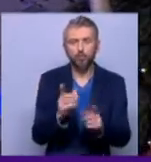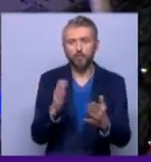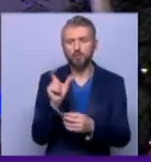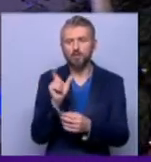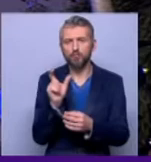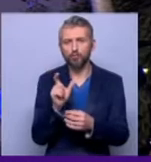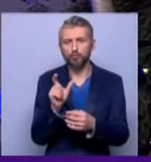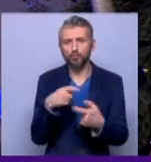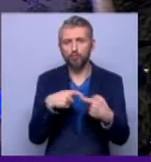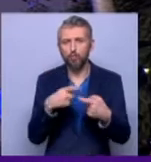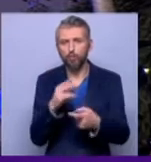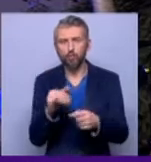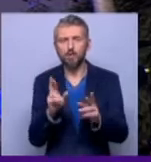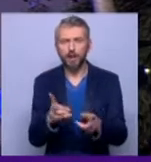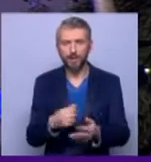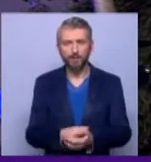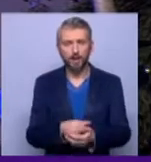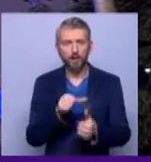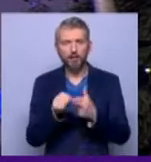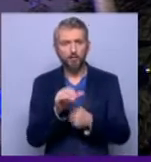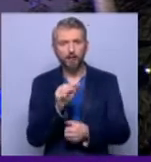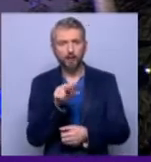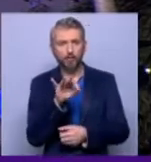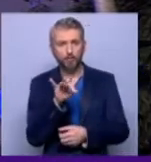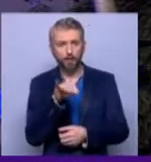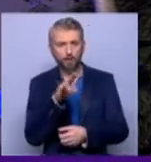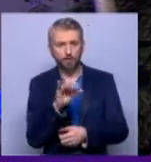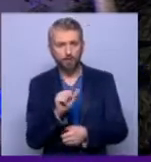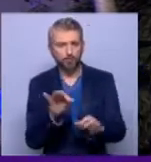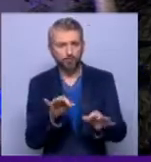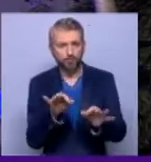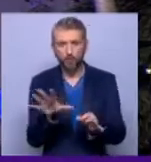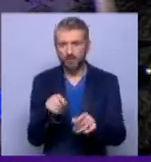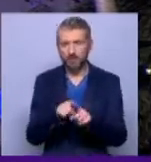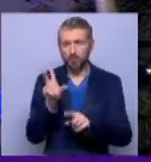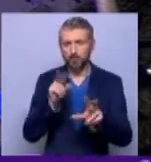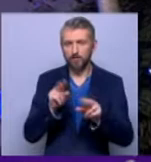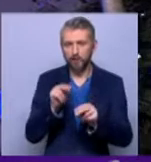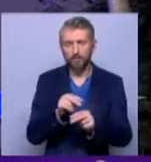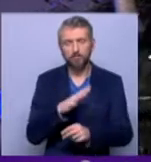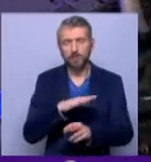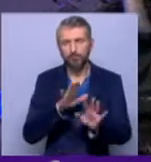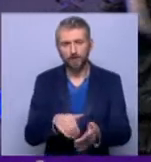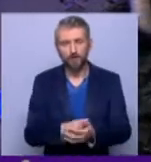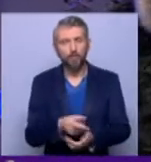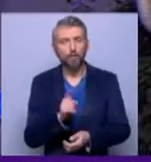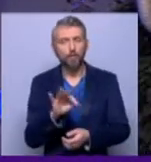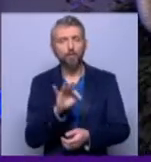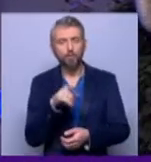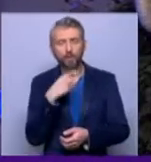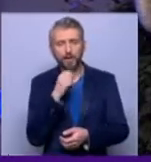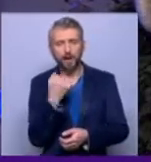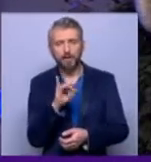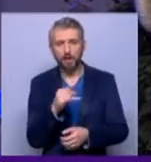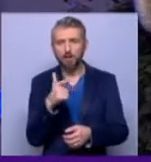хімічну сполуку, чи як? Ну, кроме адоранта, я надіюсь, нічого. Ні, газ... Всі так сподіваються. Подожди. Ну, то есть, то, о чем Андрей говорил.